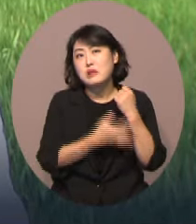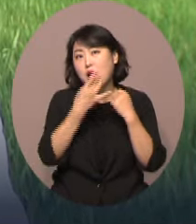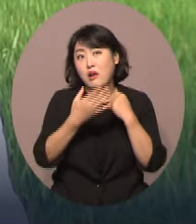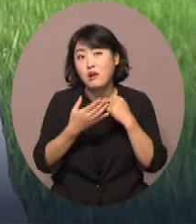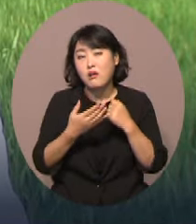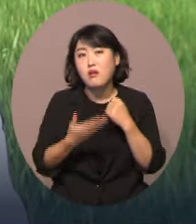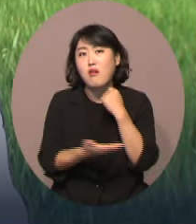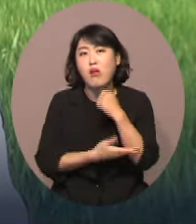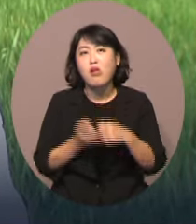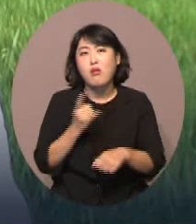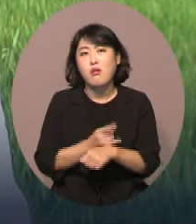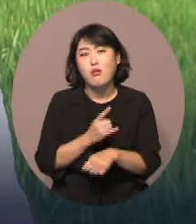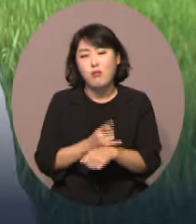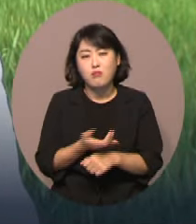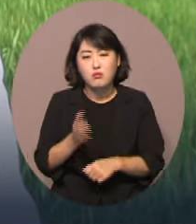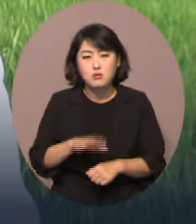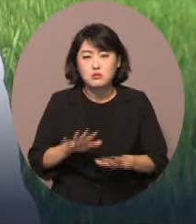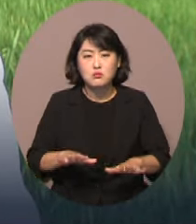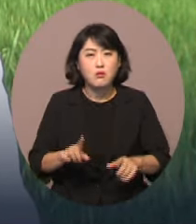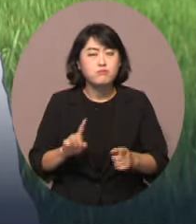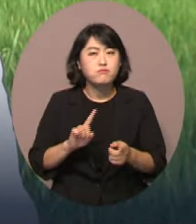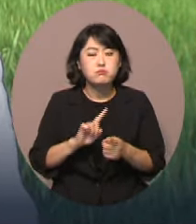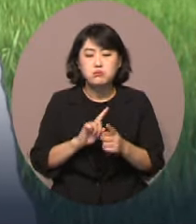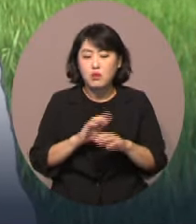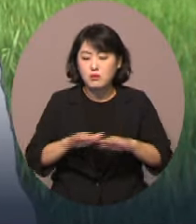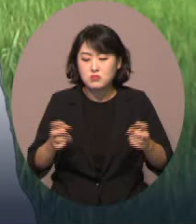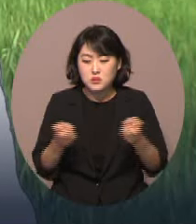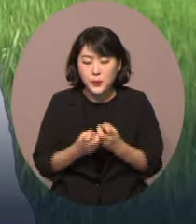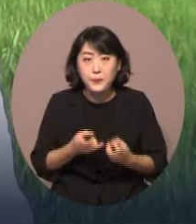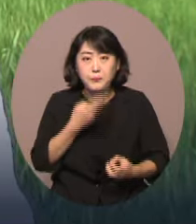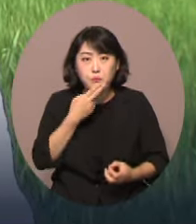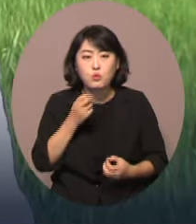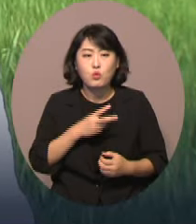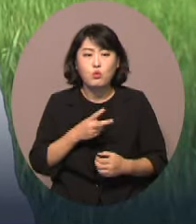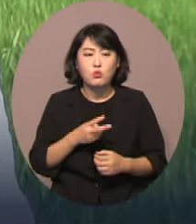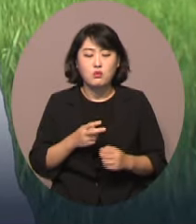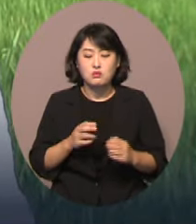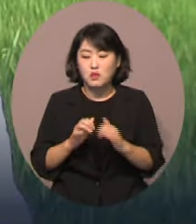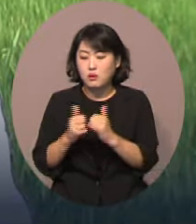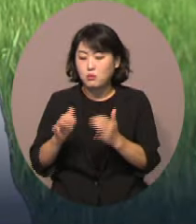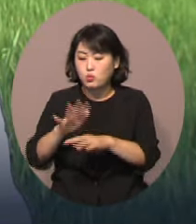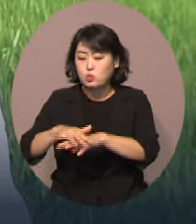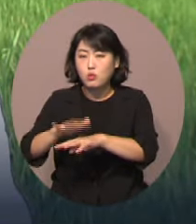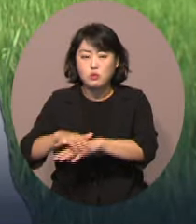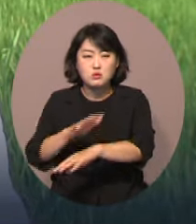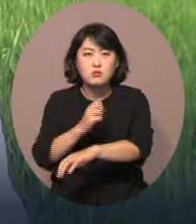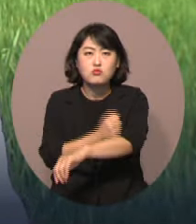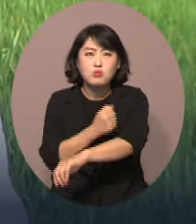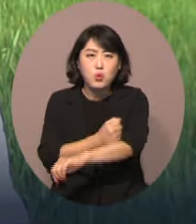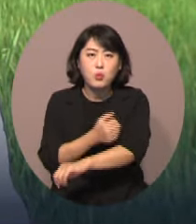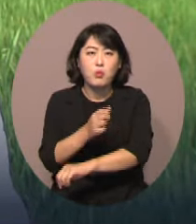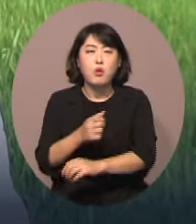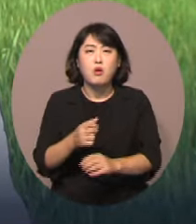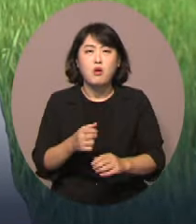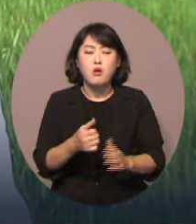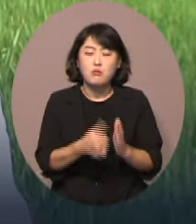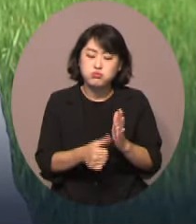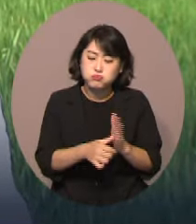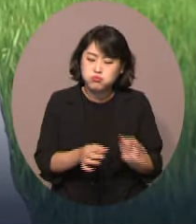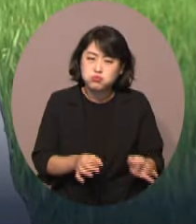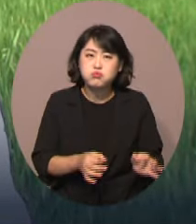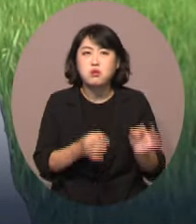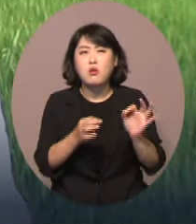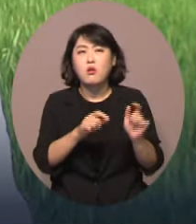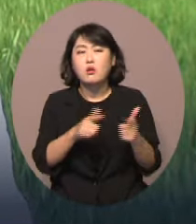되는데 지금 아무 대책도 없고 농촌에서는 뭐 인력 감소에 인건비 상승에 뭐 2중